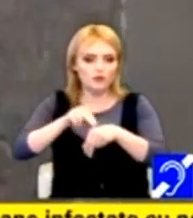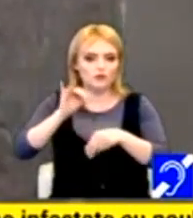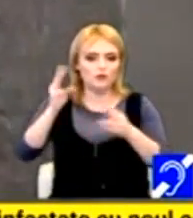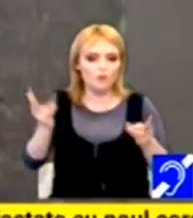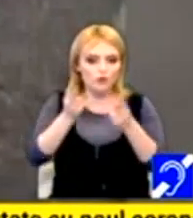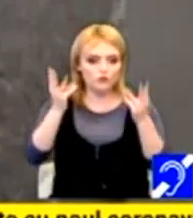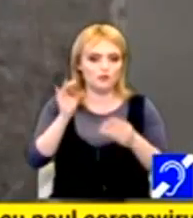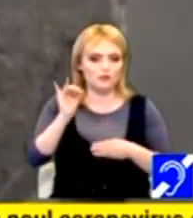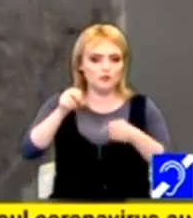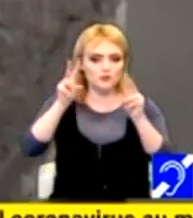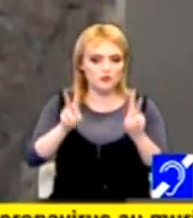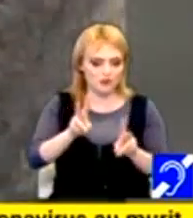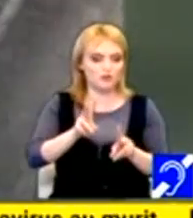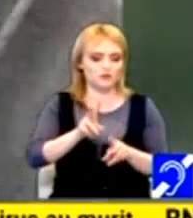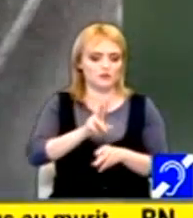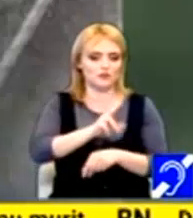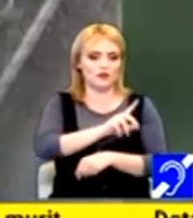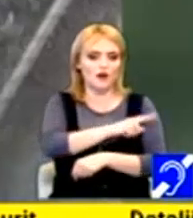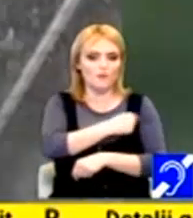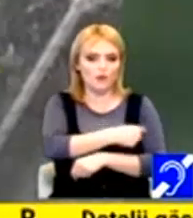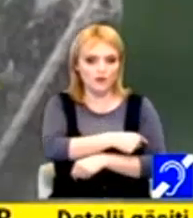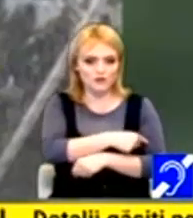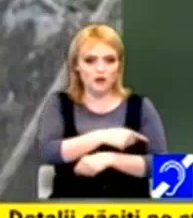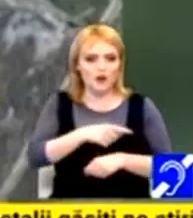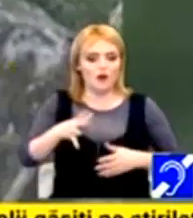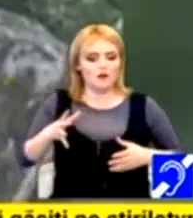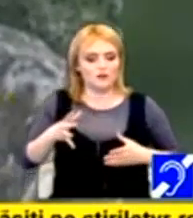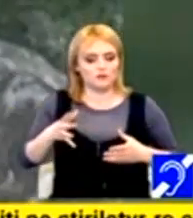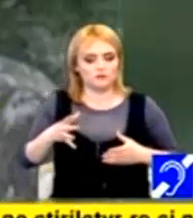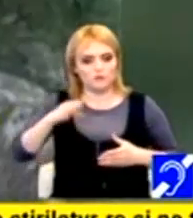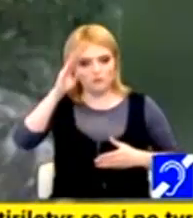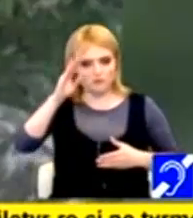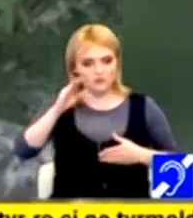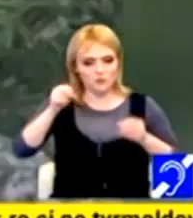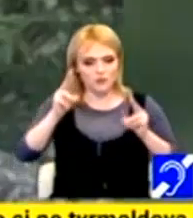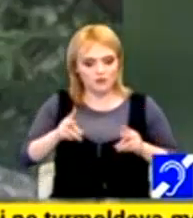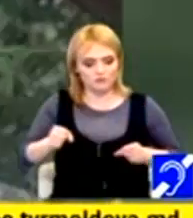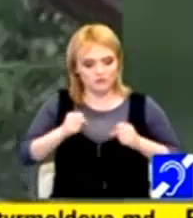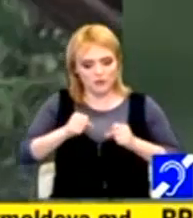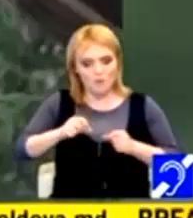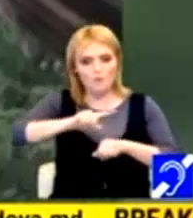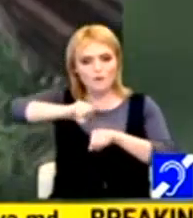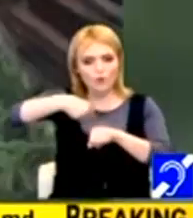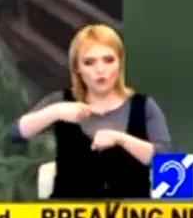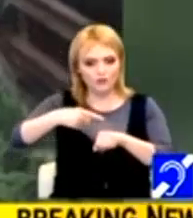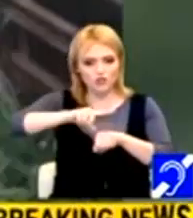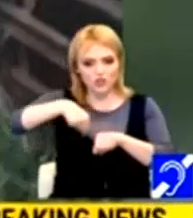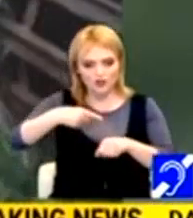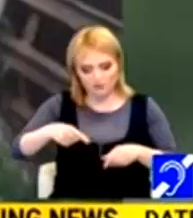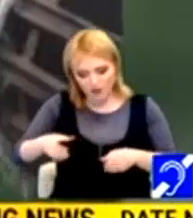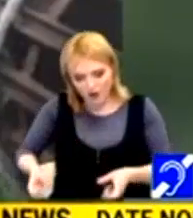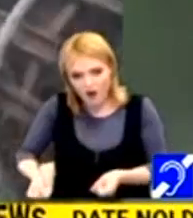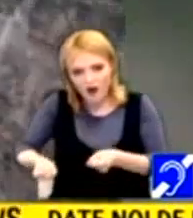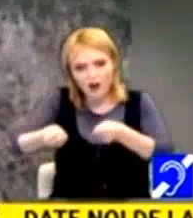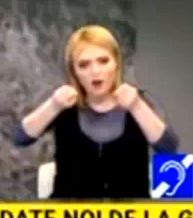și un medic legist. Salvatorii s-au străduit aproape o oră să scoată cadavrul femeii din fântâna care avea aproximativ 10